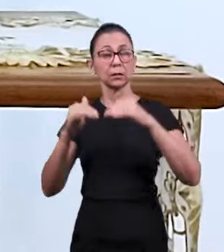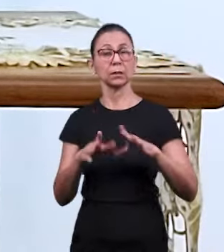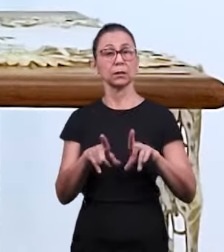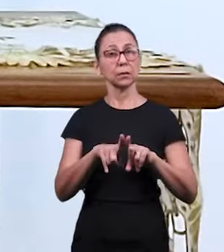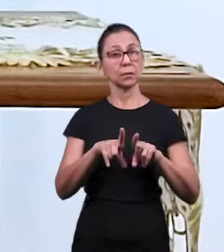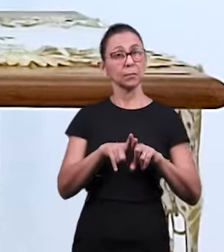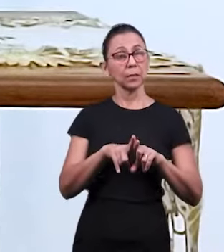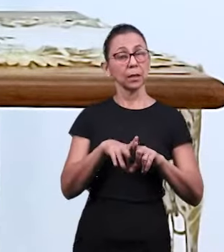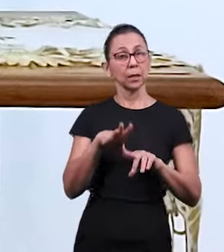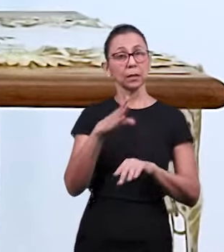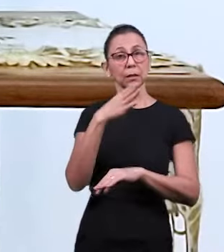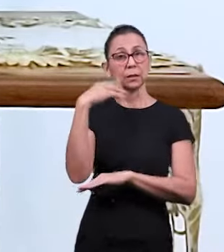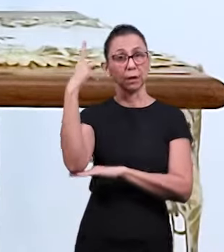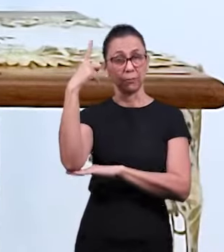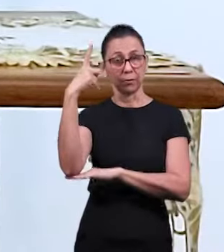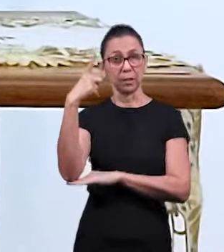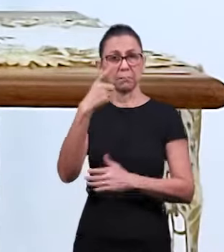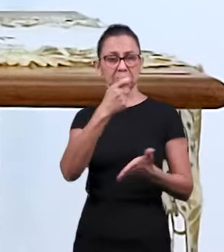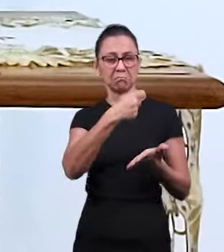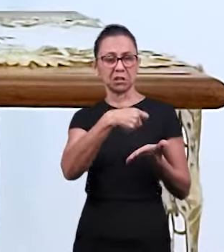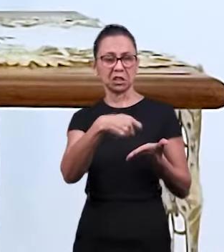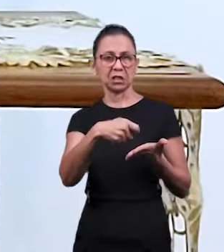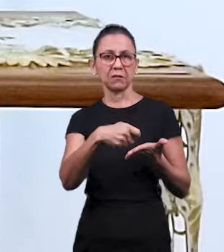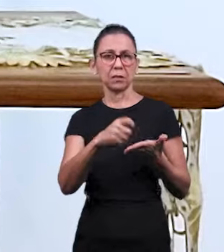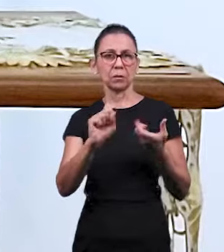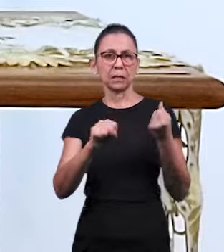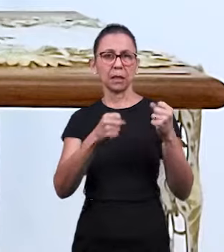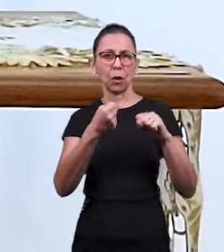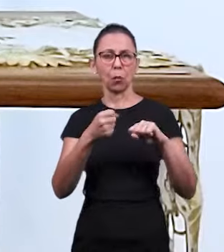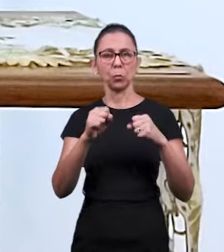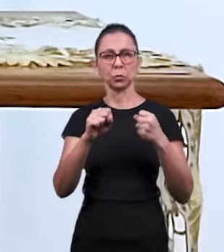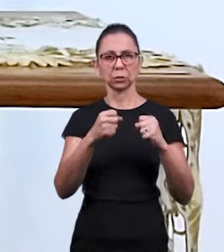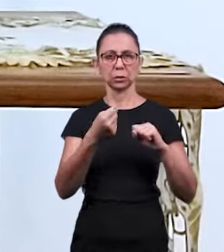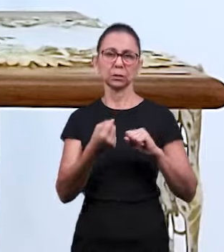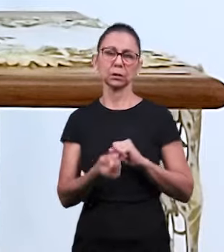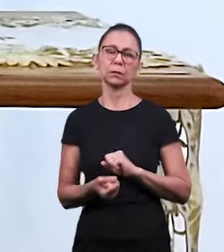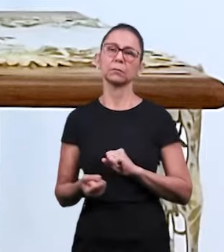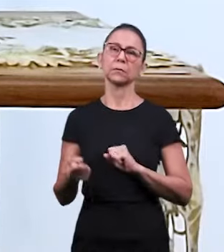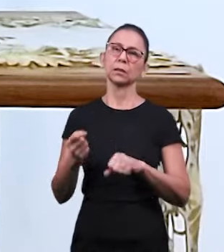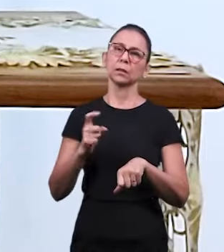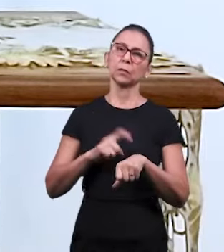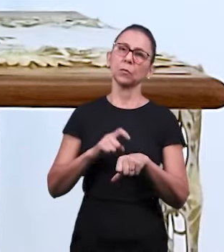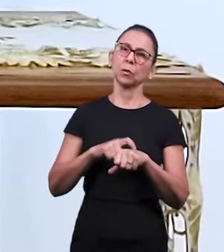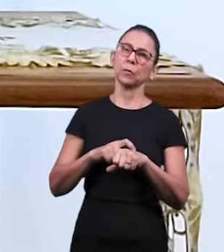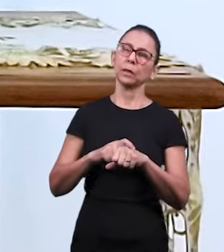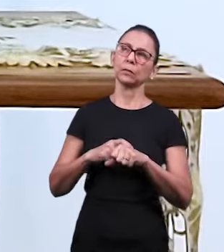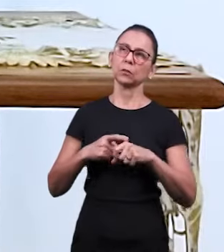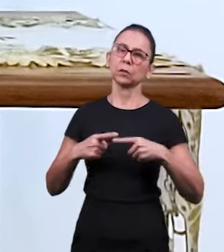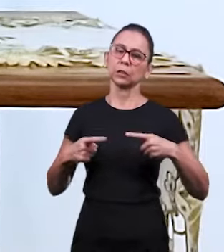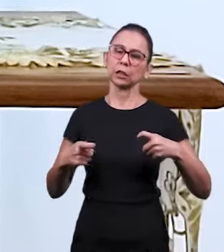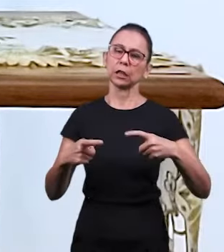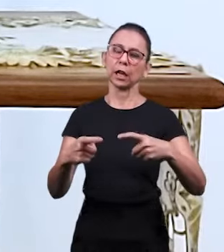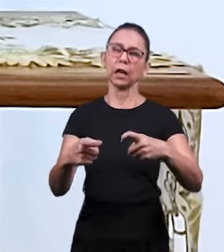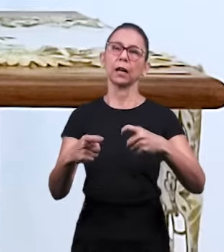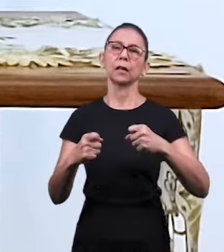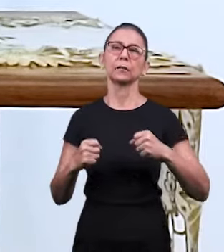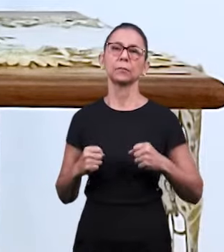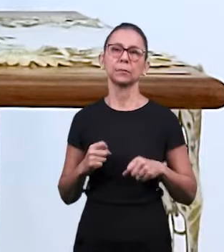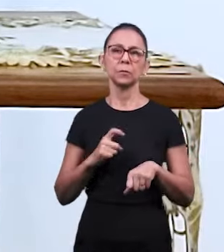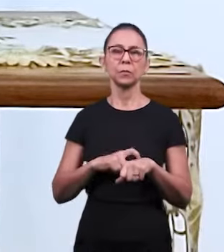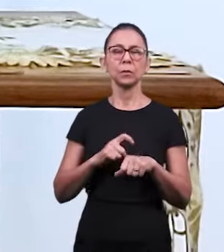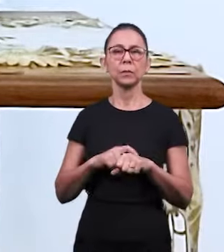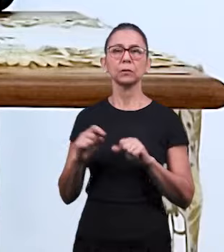Давид написал Господу. Некоторые среди битв, среди побед, когда он